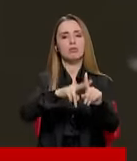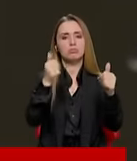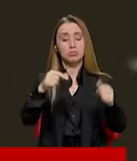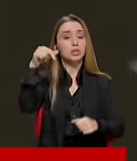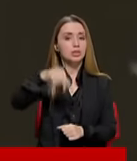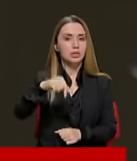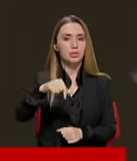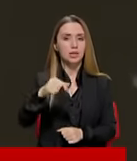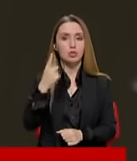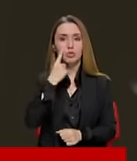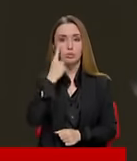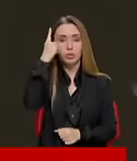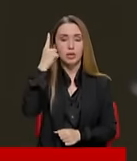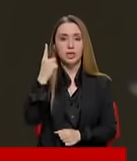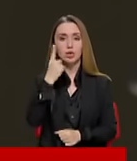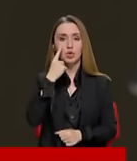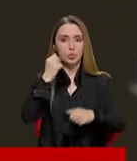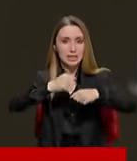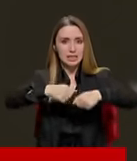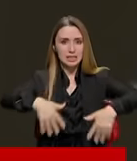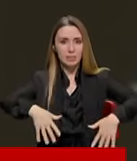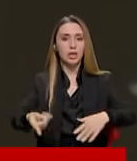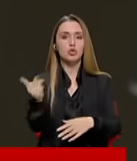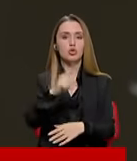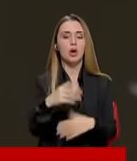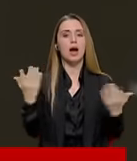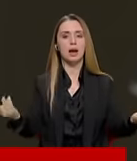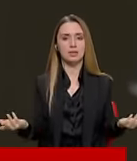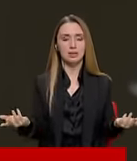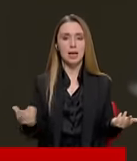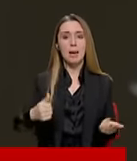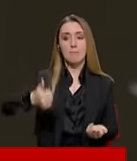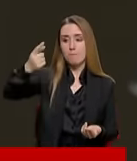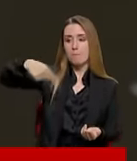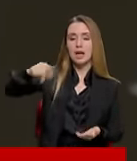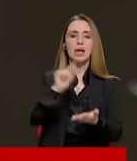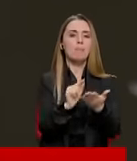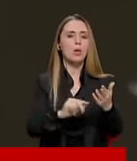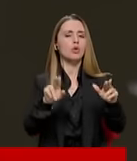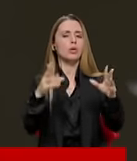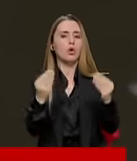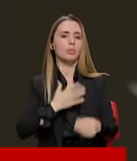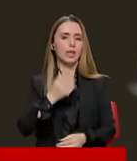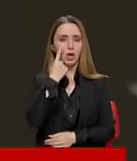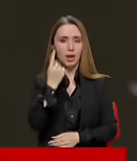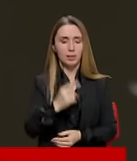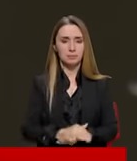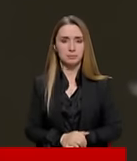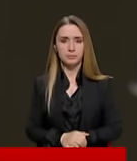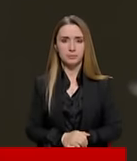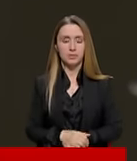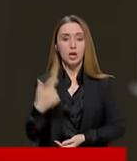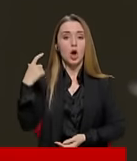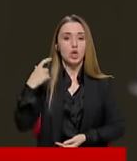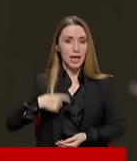Ama şu anda Cumhurbaşkanlığı hükümet sisteminden sonra artık bakanlar memur konumunda Bence Eee